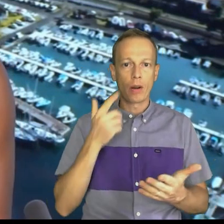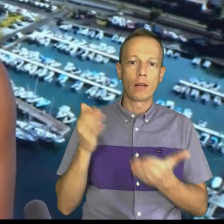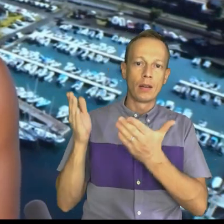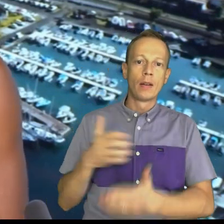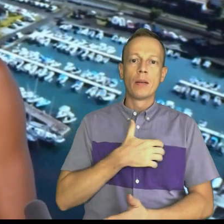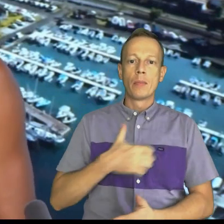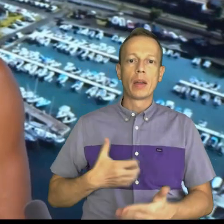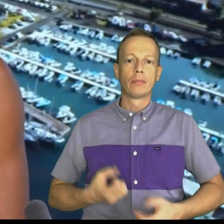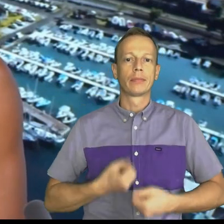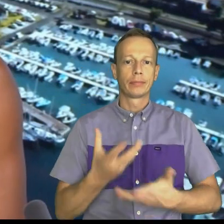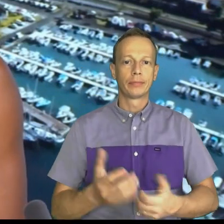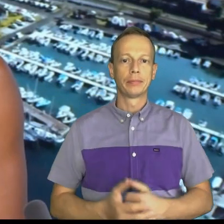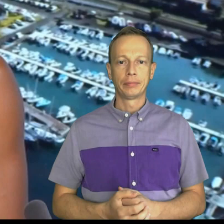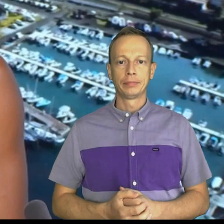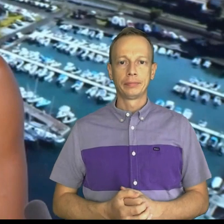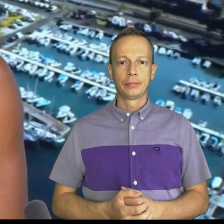le Tavana.